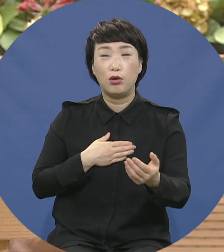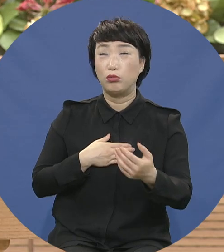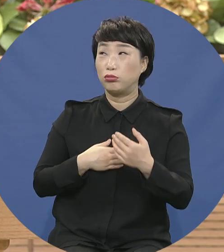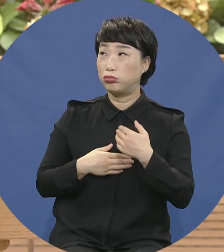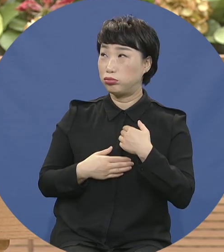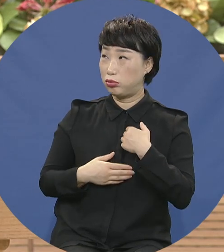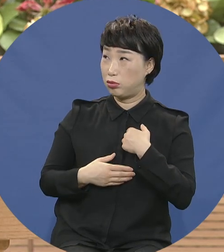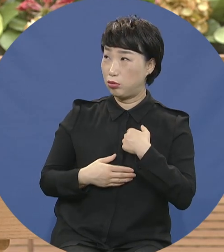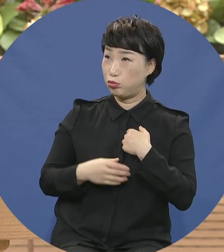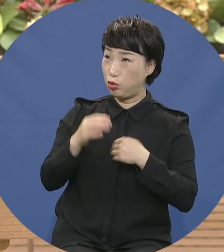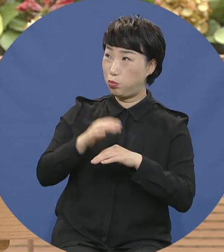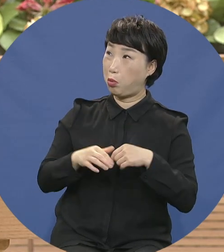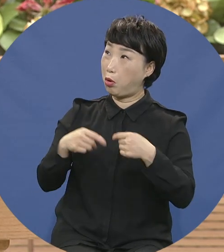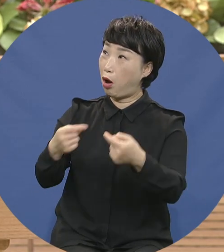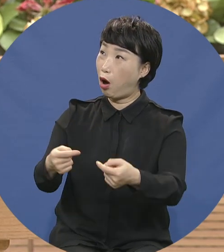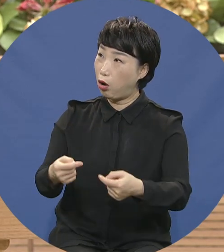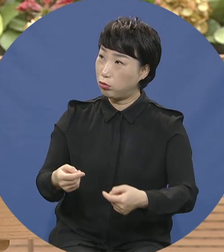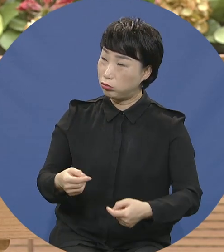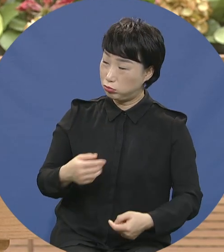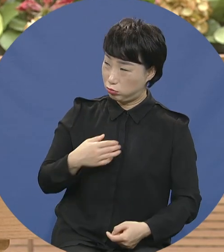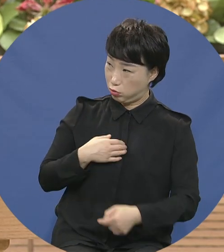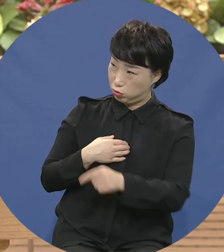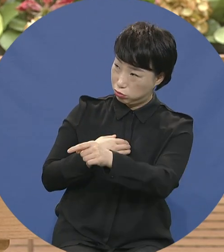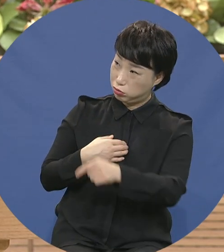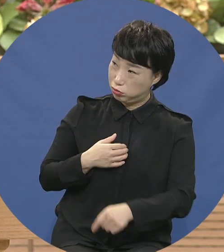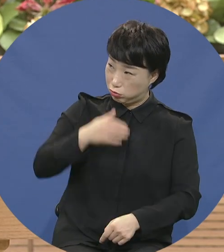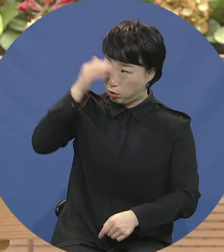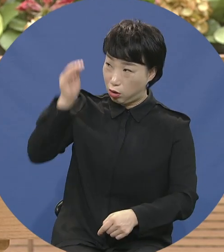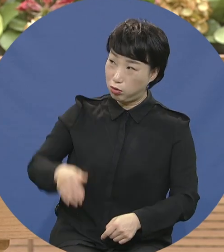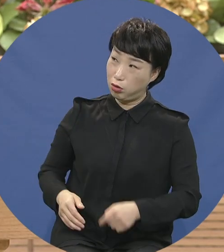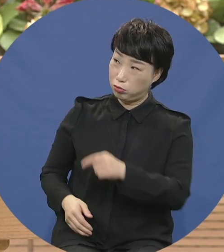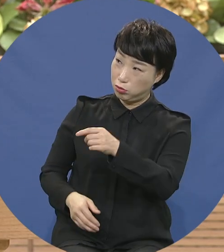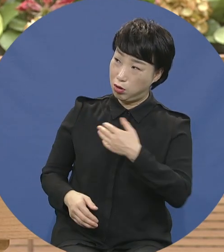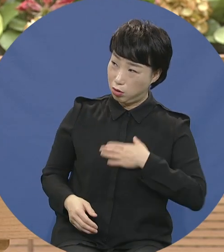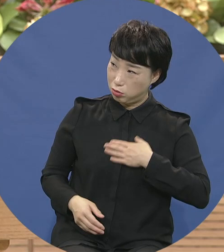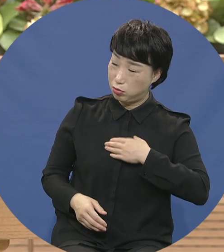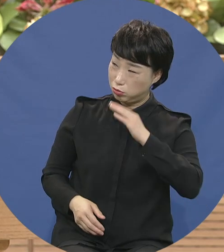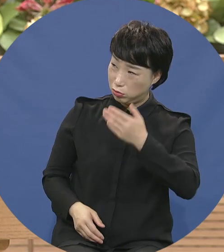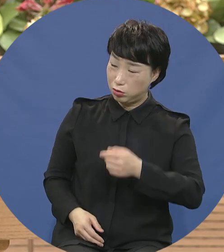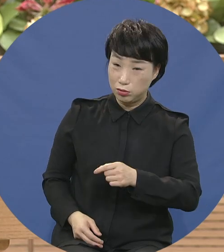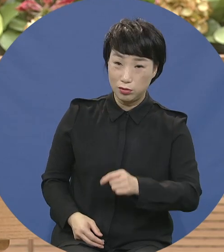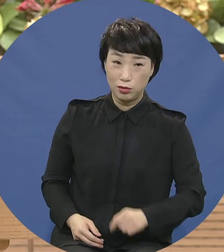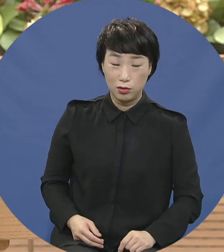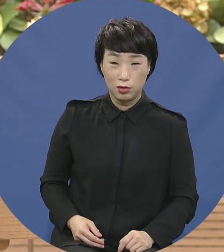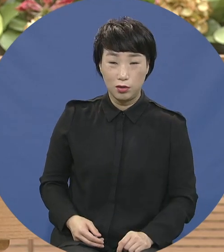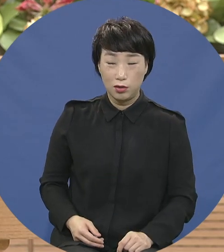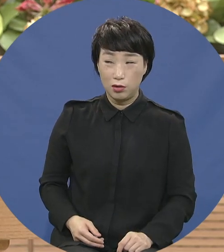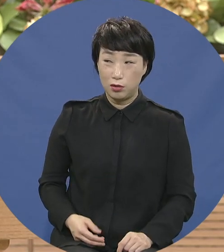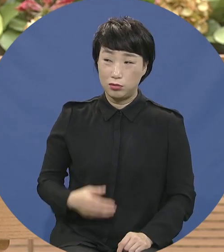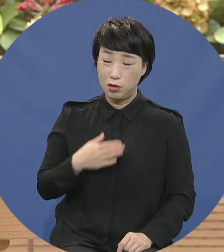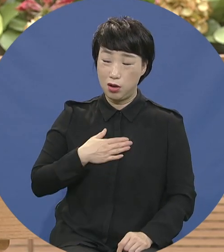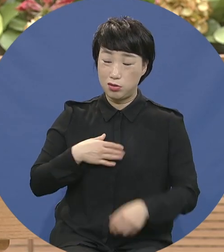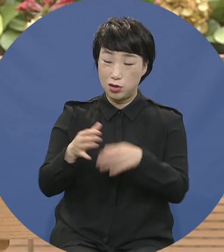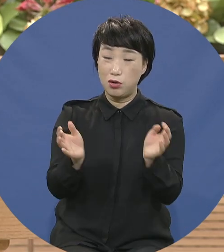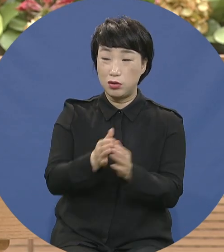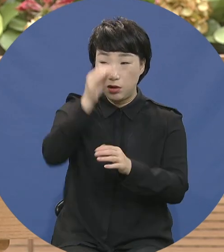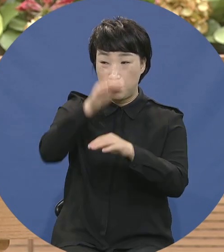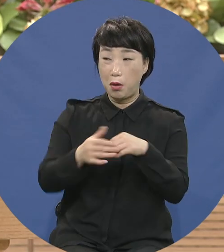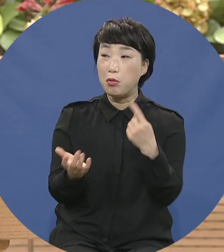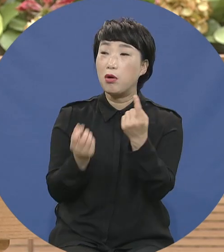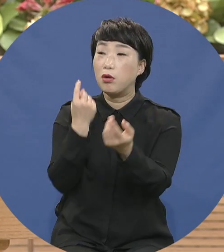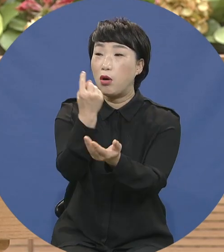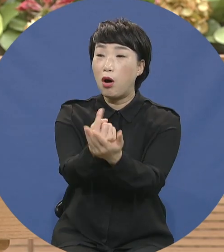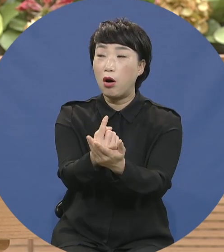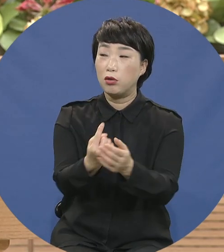내가 예배 드리러 가져놓은 거 인심 쓰는 거 아니야? 내가 그리도 기관 예배 모여주는